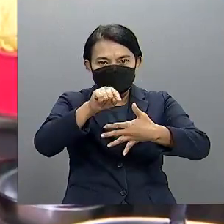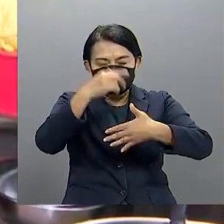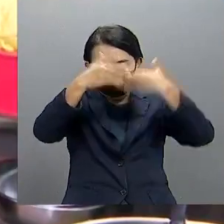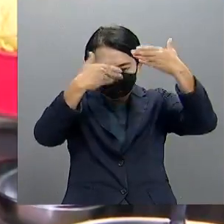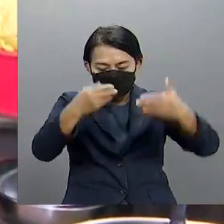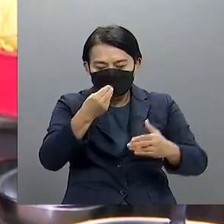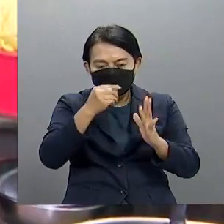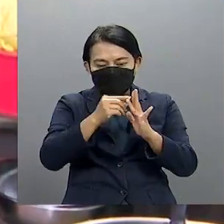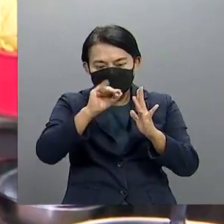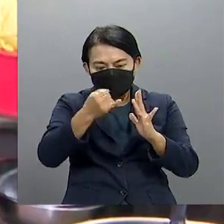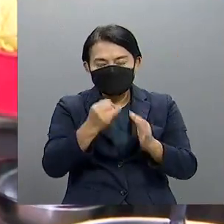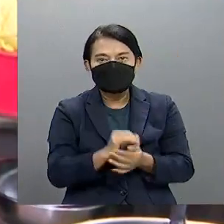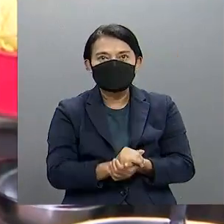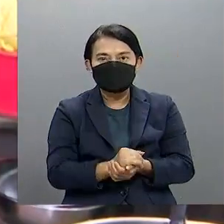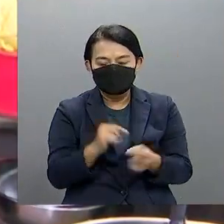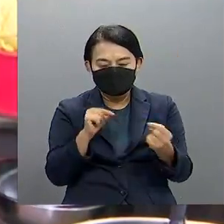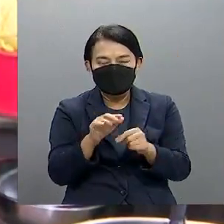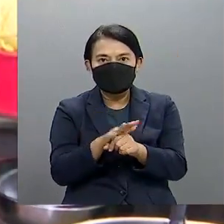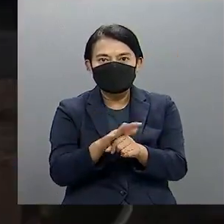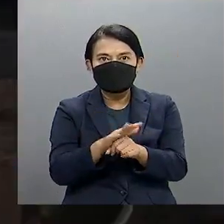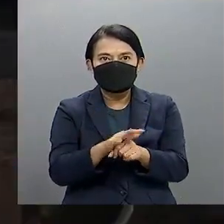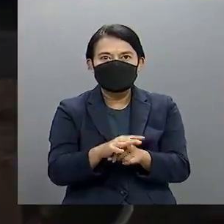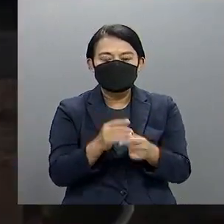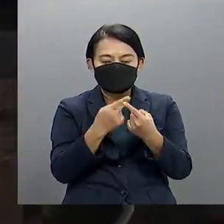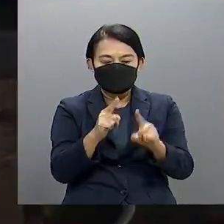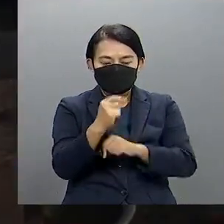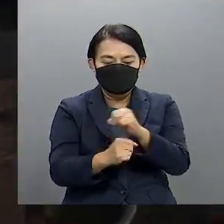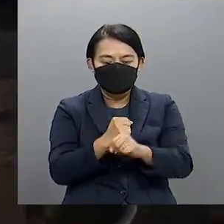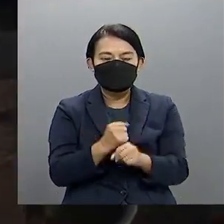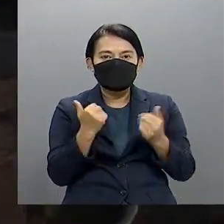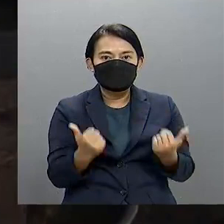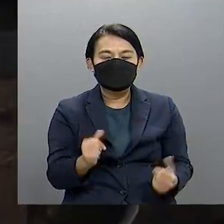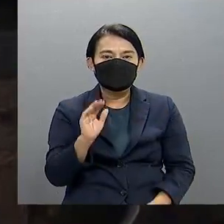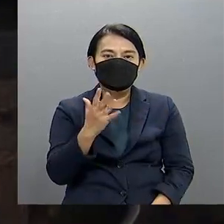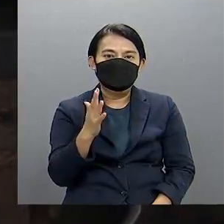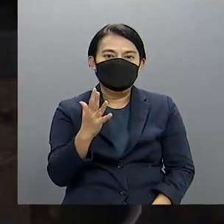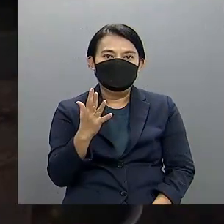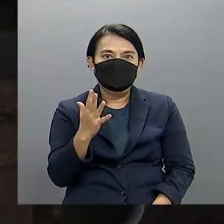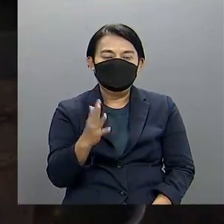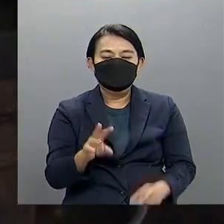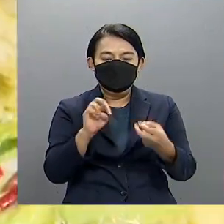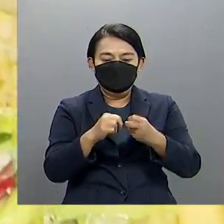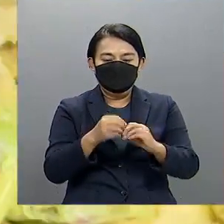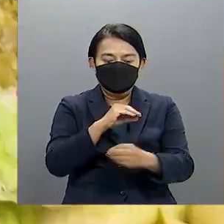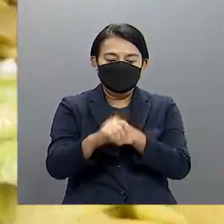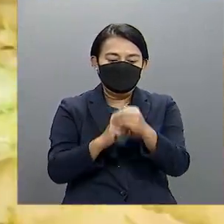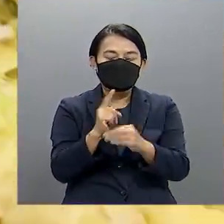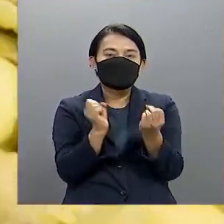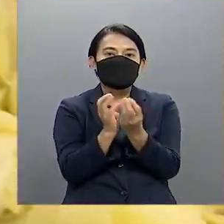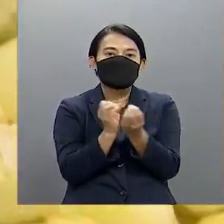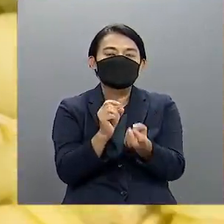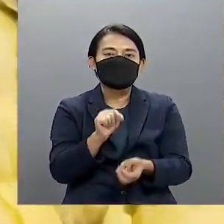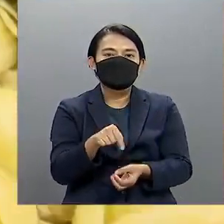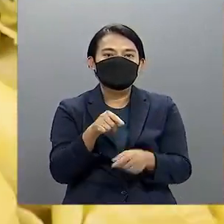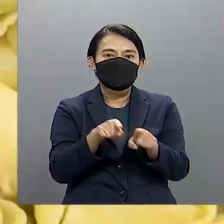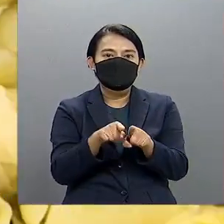ในระดับที่ไม่สูงมากแต่ว่าปีนี้งดจัดกิจกรรมนะคะก็ยอมรับว่ามีผลต่อเศรษฐกิจการท่องเที่ยวในย่านนี้เหมือนกันซึ่งตามปกติช่